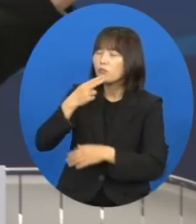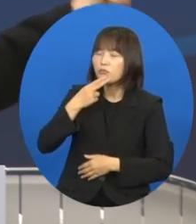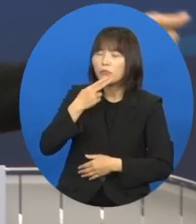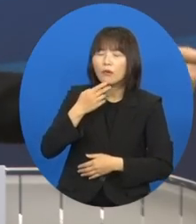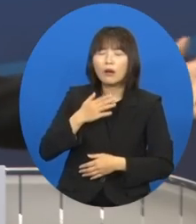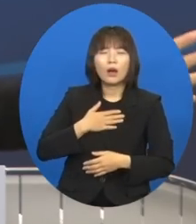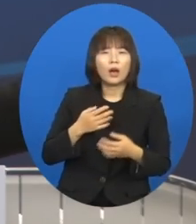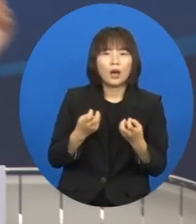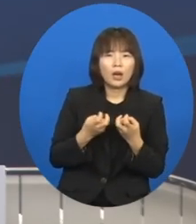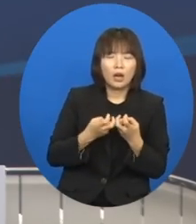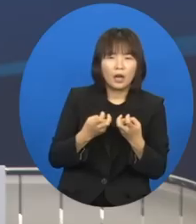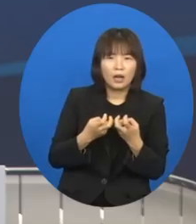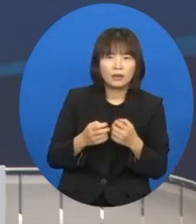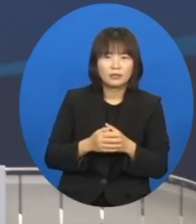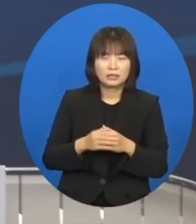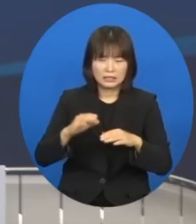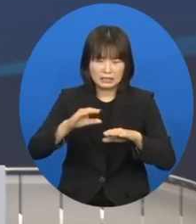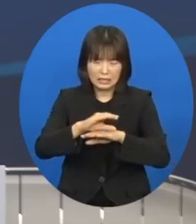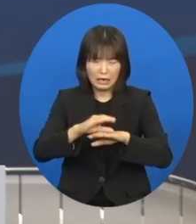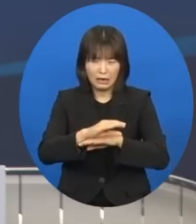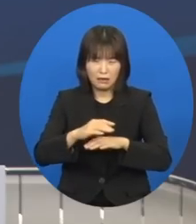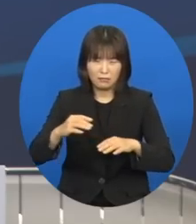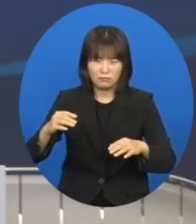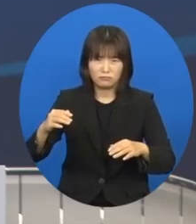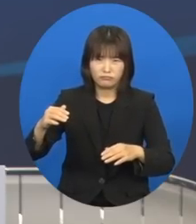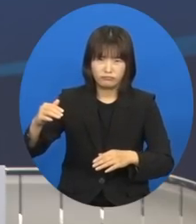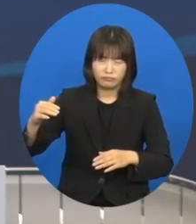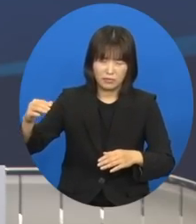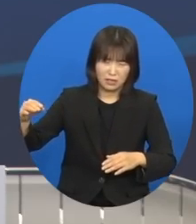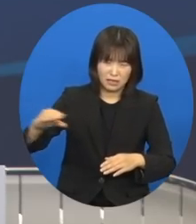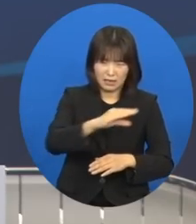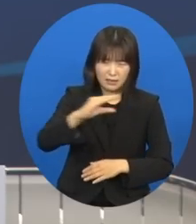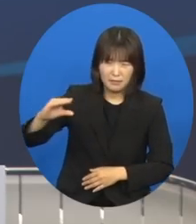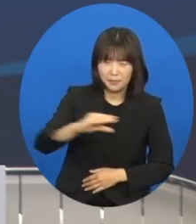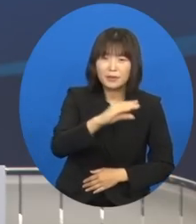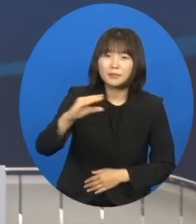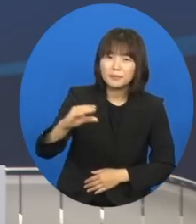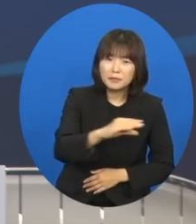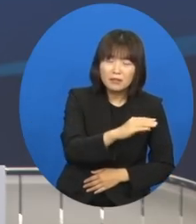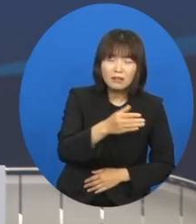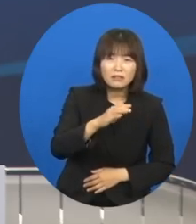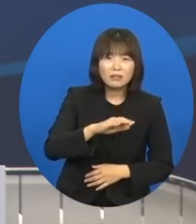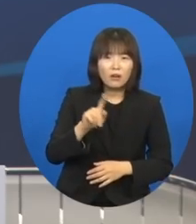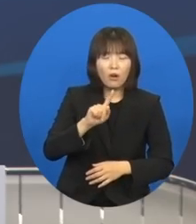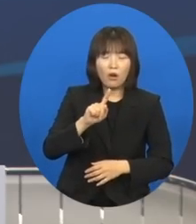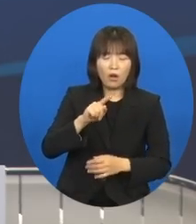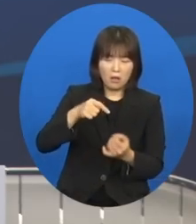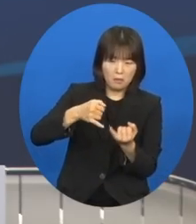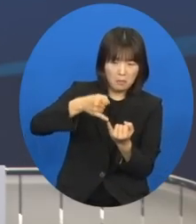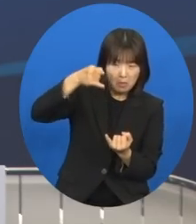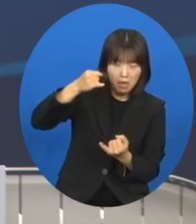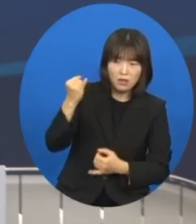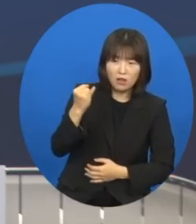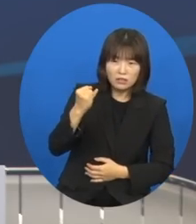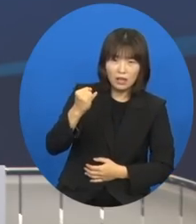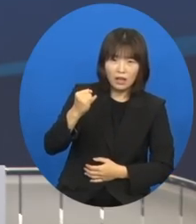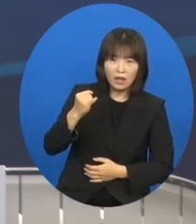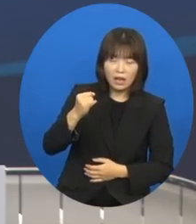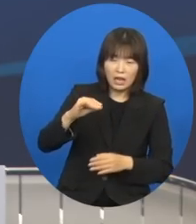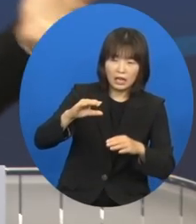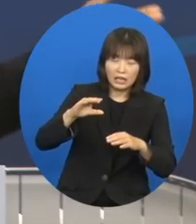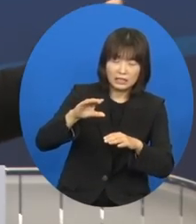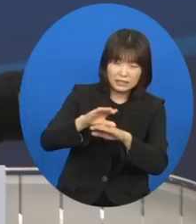지나가는 차들 막 쌩쌩 지나가는데 어떤 삐쩍 마른 여자가 막 손을 들고 세워달라고 하니까 안 세워주고 그냥 다 지나가는